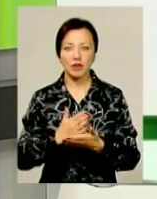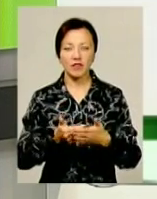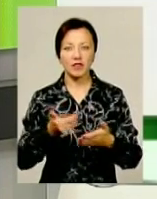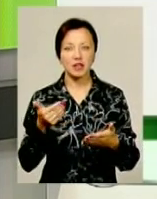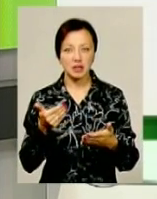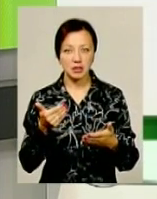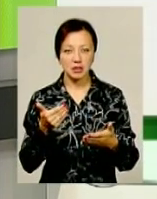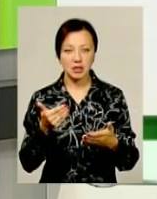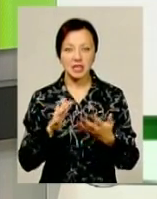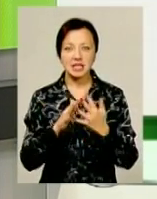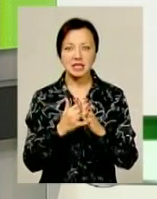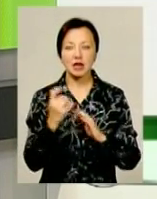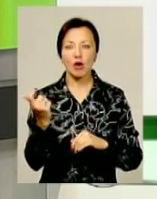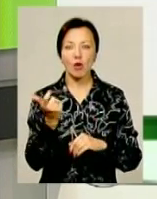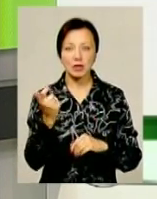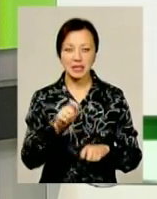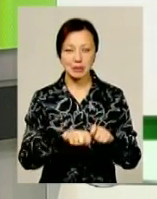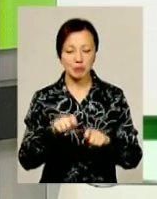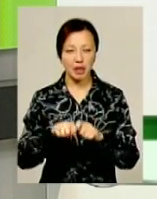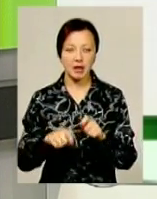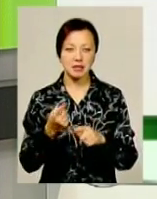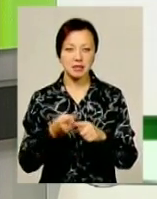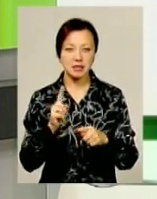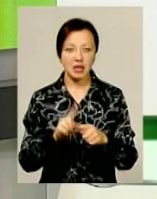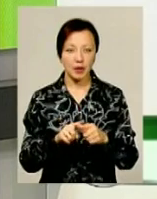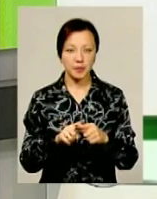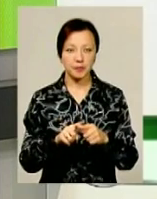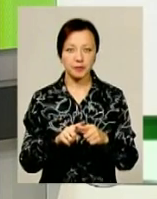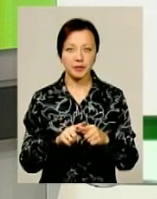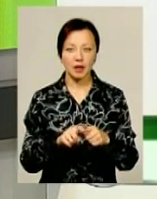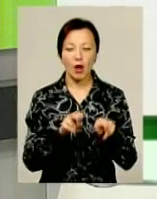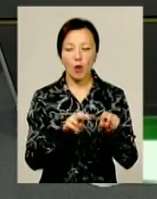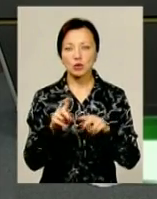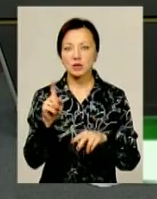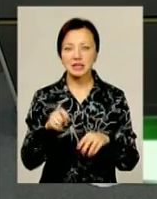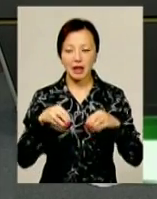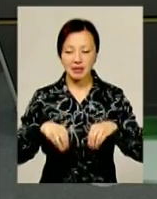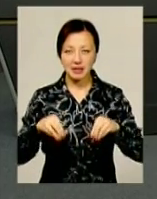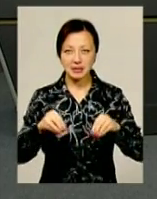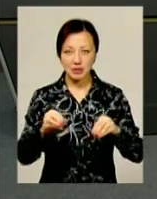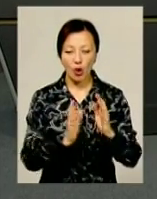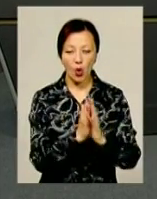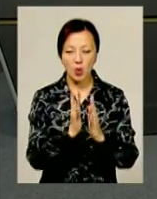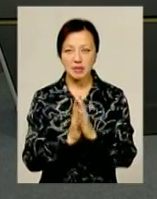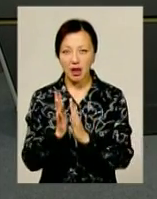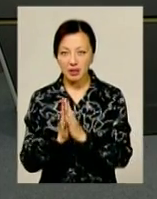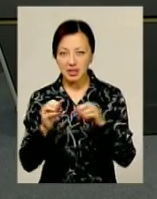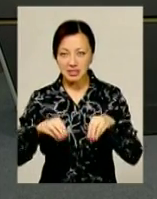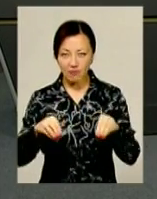від сільхозінспекції, це, зокрема, контроль за насінництвом та розсадництвом.